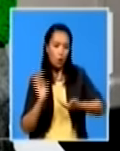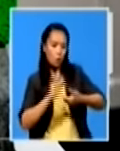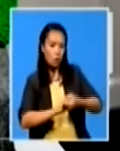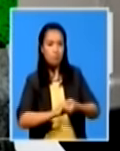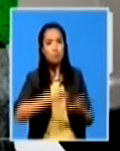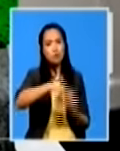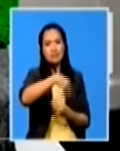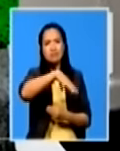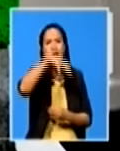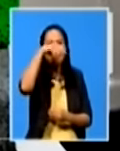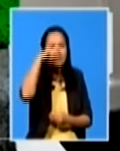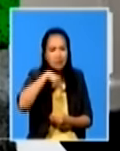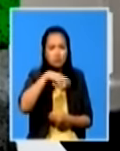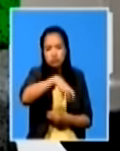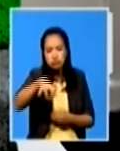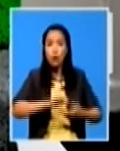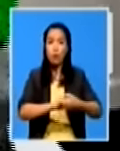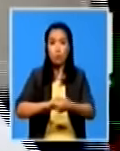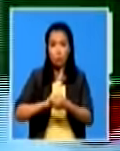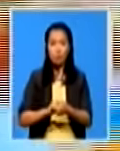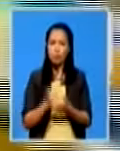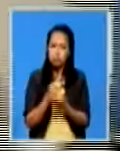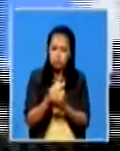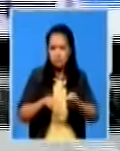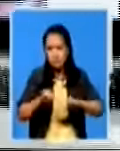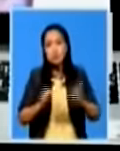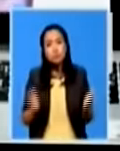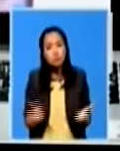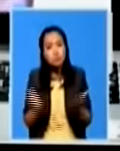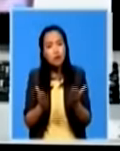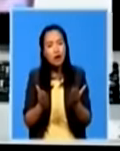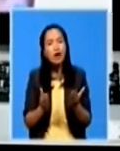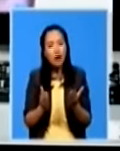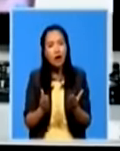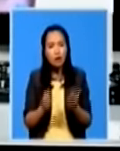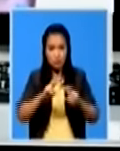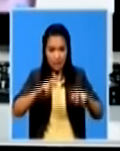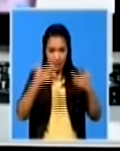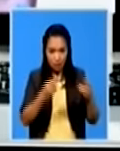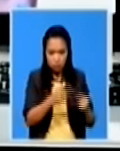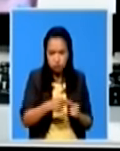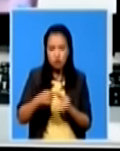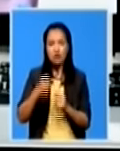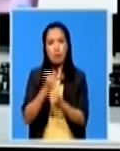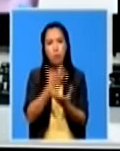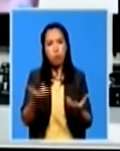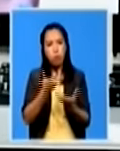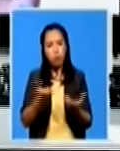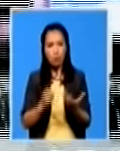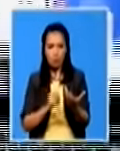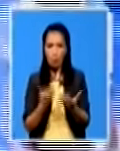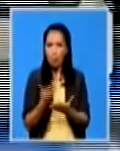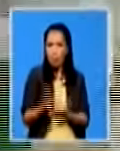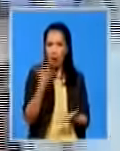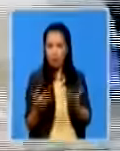ไทยและหน่วยงานที่เกี่ยวข้องในช่วยกันดำเนินการเพื่อส่งเสริมให้สามารถนำไปสู่การผลิตสร้างมูลค่าเพิ่มสร้างคุณค่ากับประเท